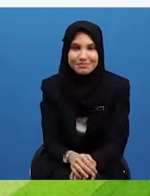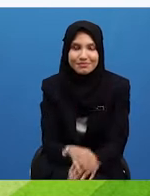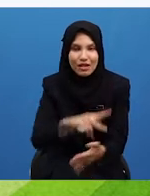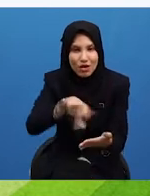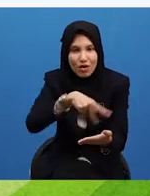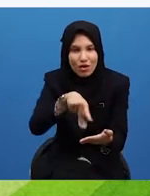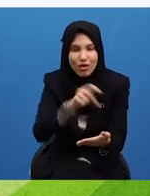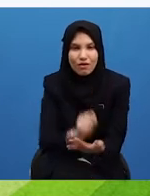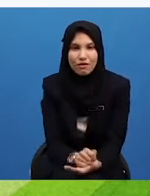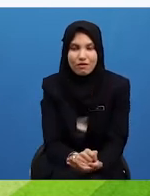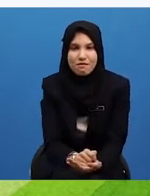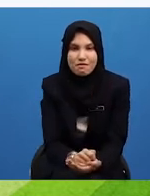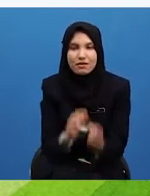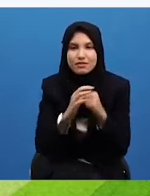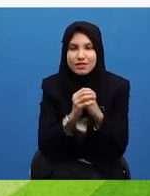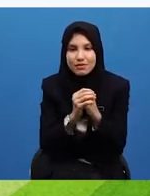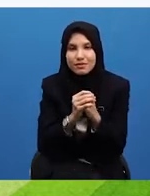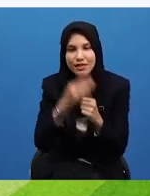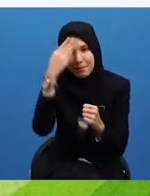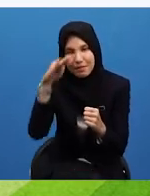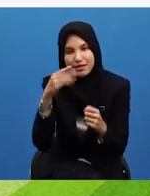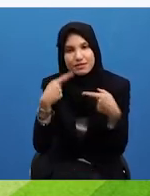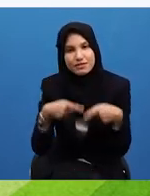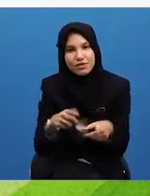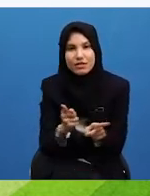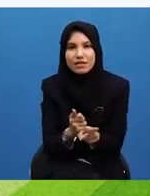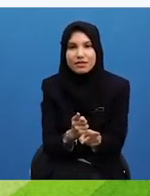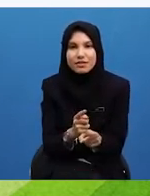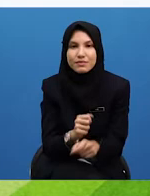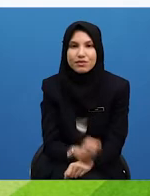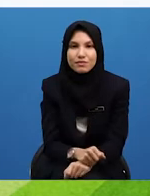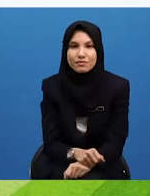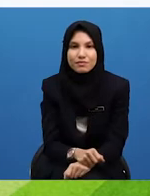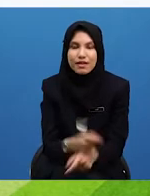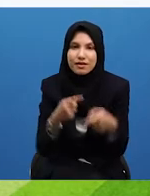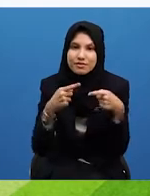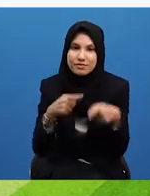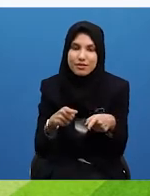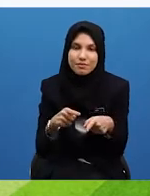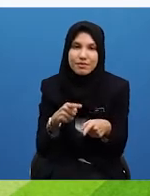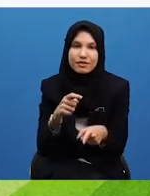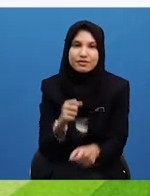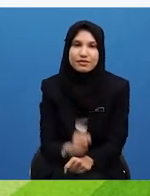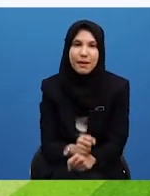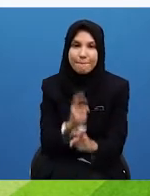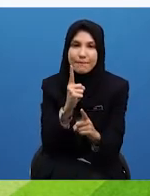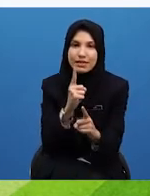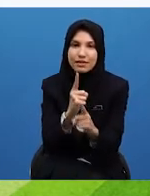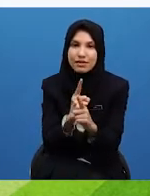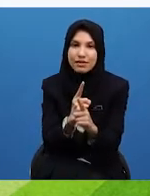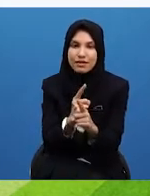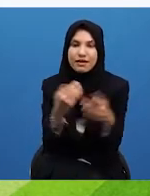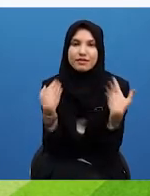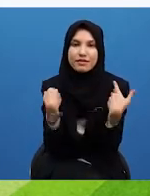syabas bagi yang menjawab dengan betul jawaban yang tepat adalah